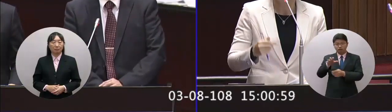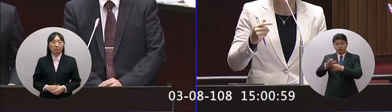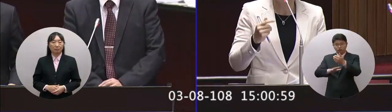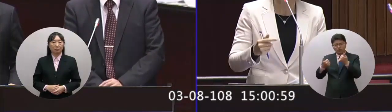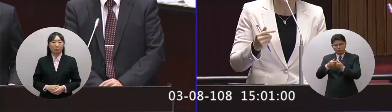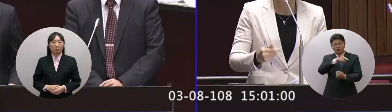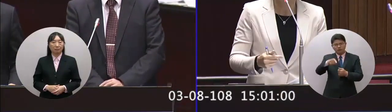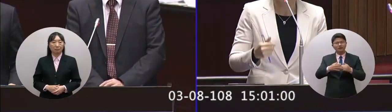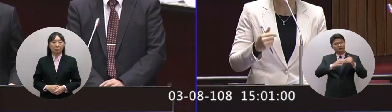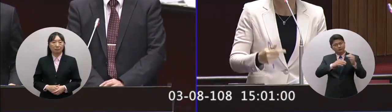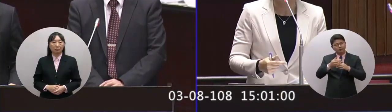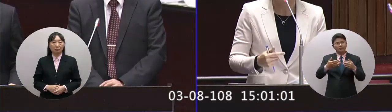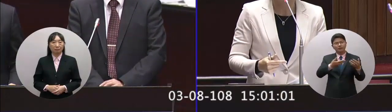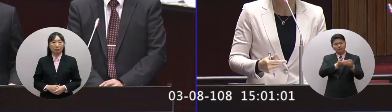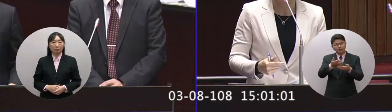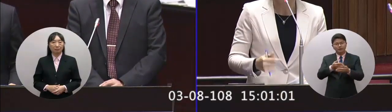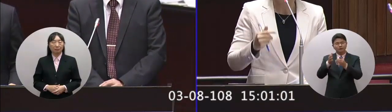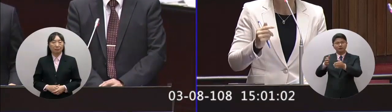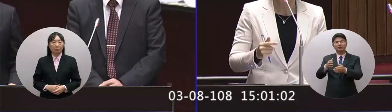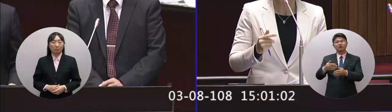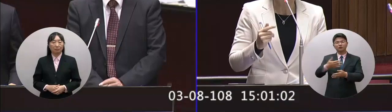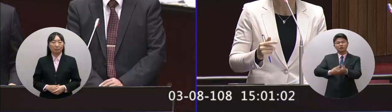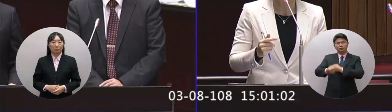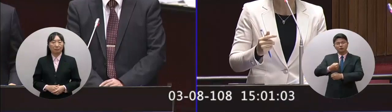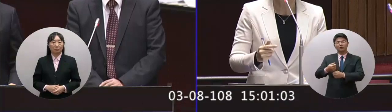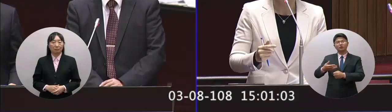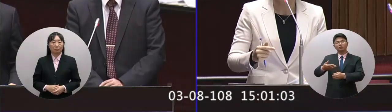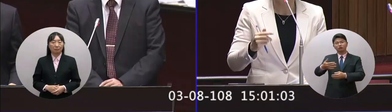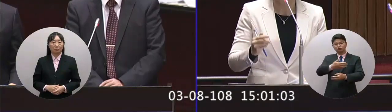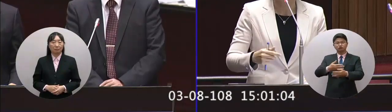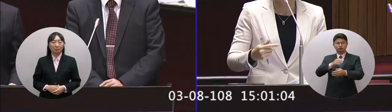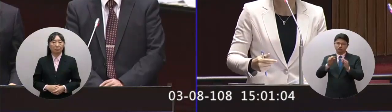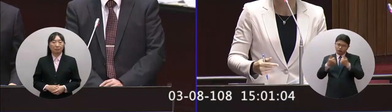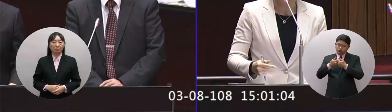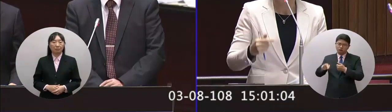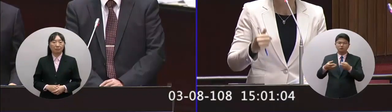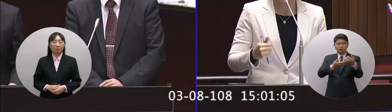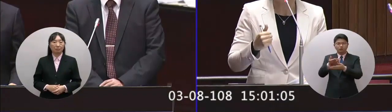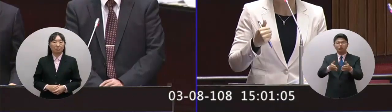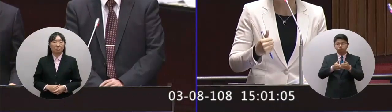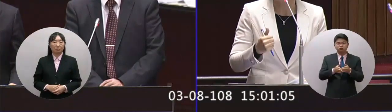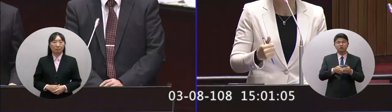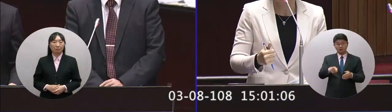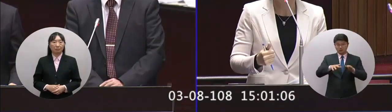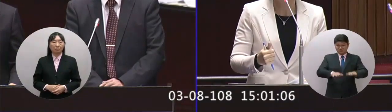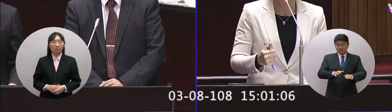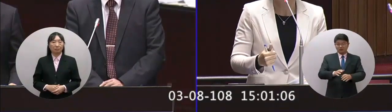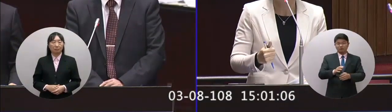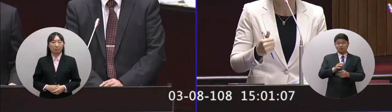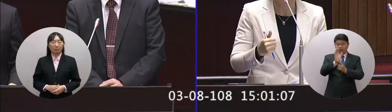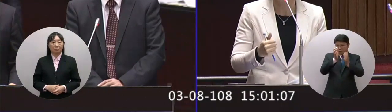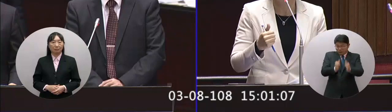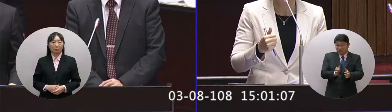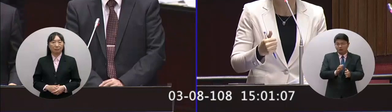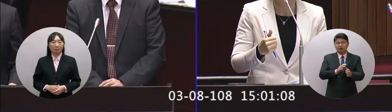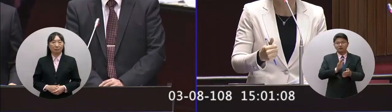合？好，怎么跟渔会跟渔民来沟通？要不然如果万一恁即马开始咧做，过来是大概开始控监的时